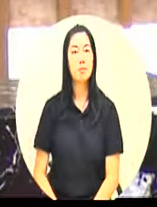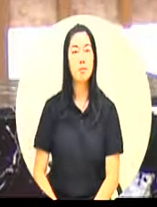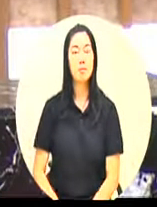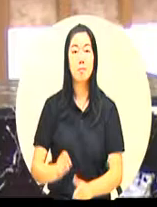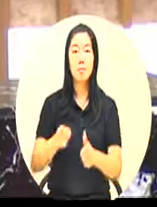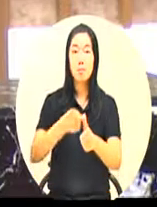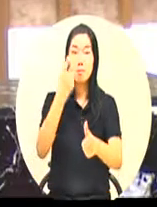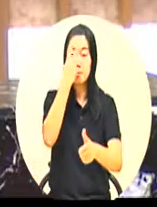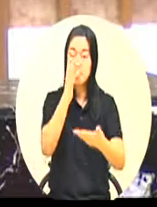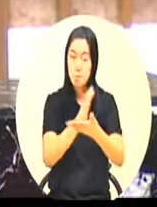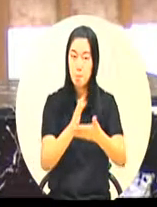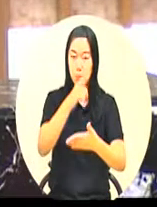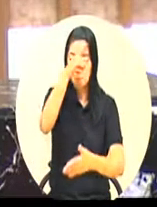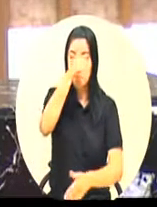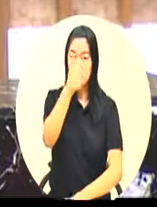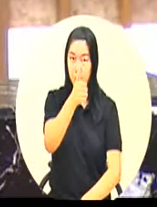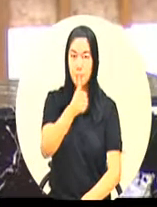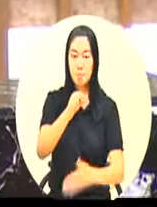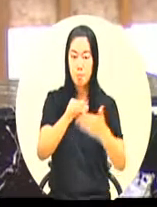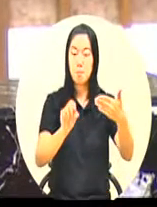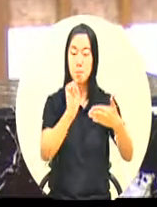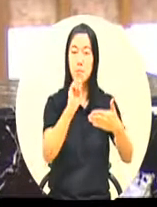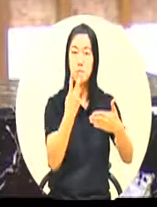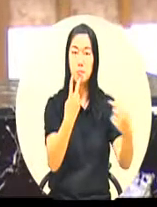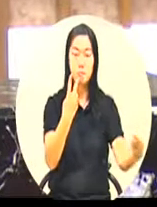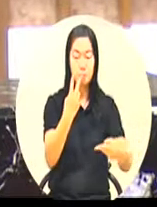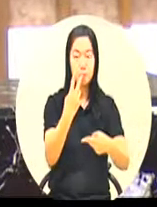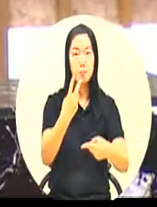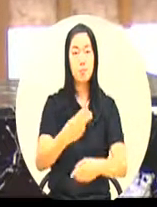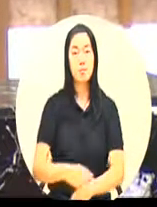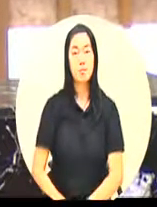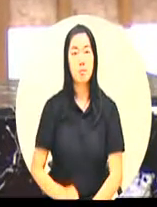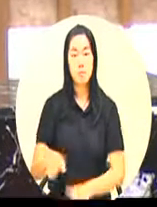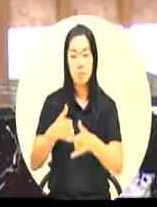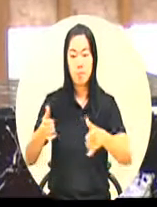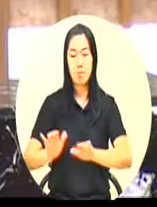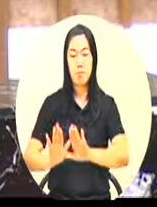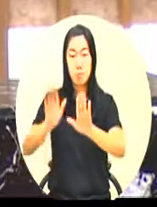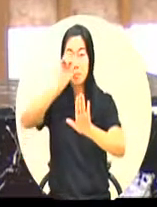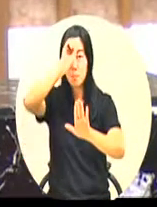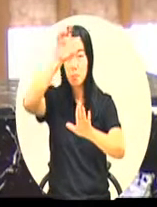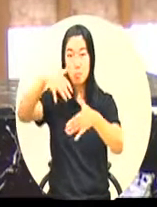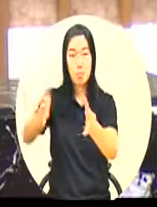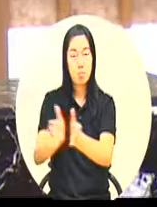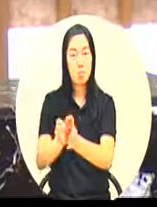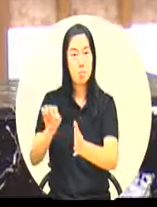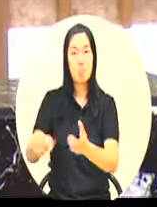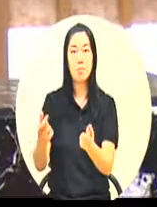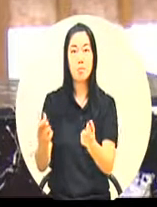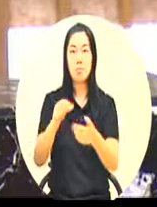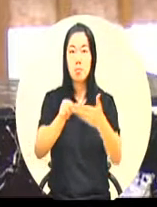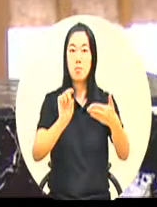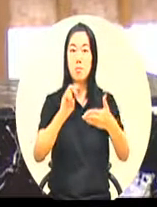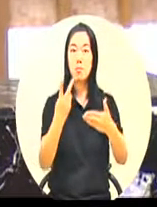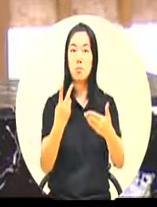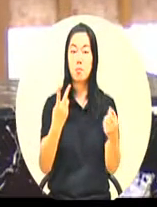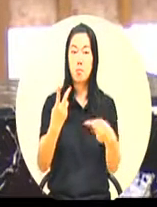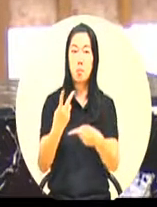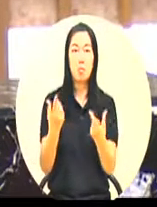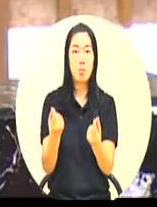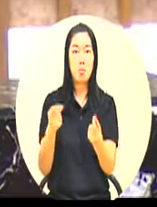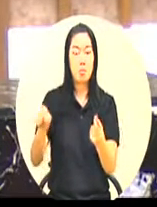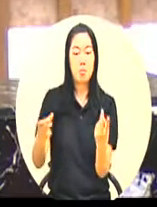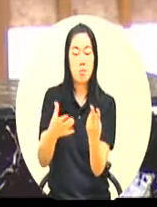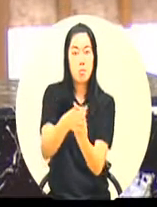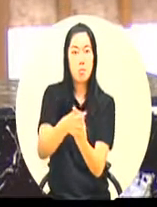个黄少廷这个十二条之一，那因为这个民进党团这个也是十二条之一，这个都并案的审